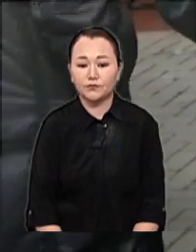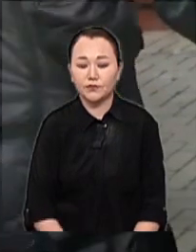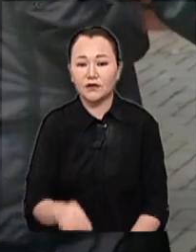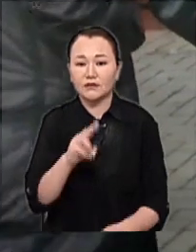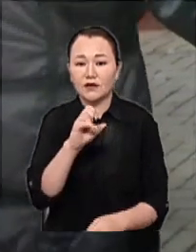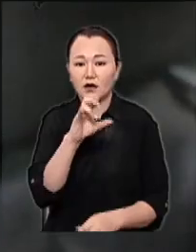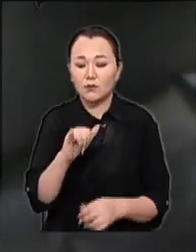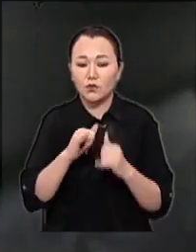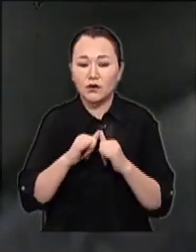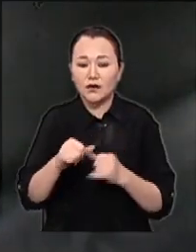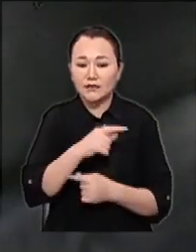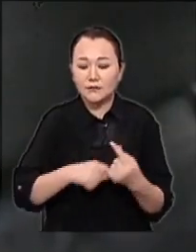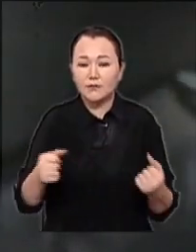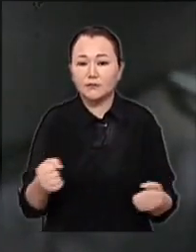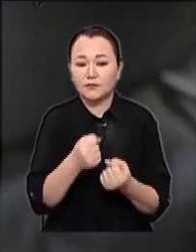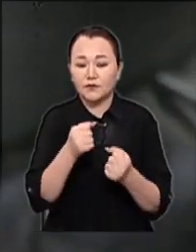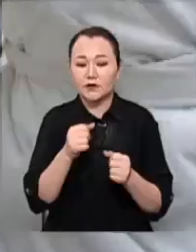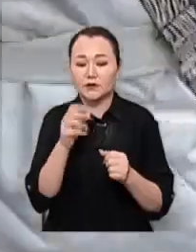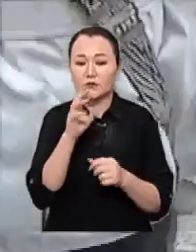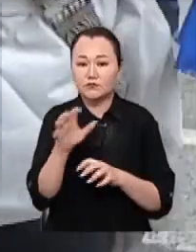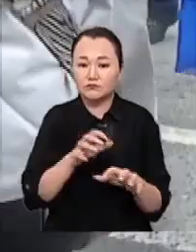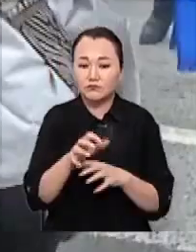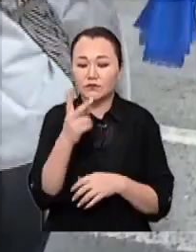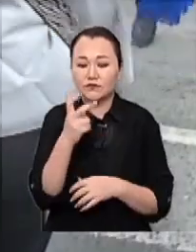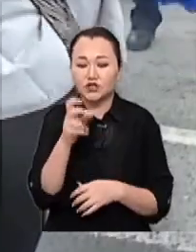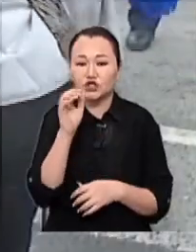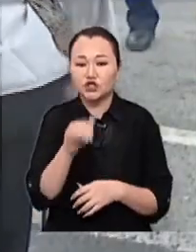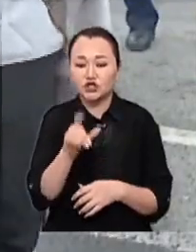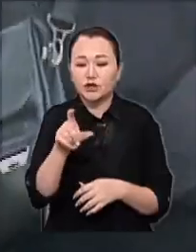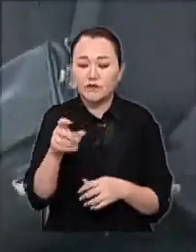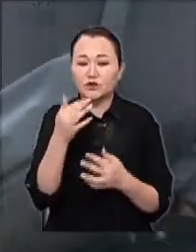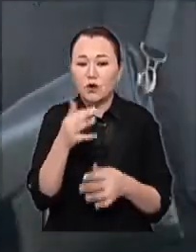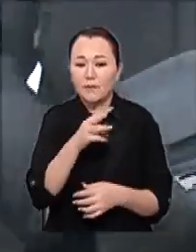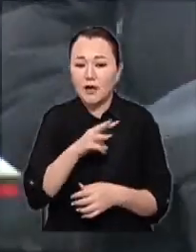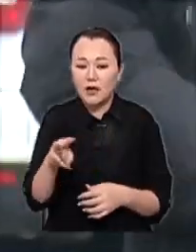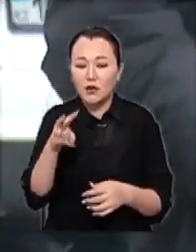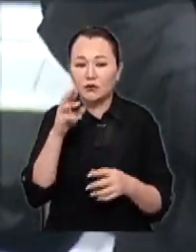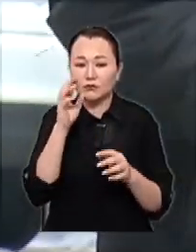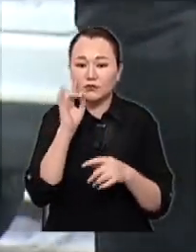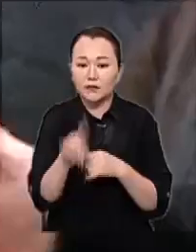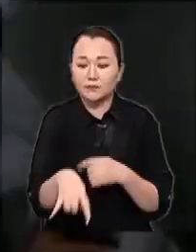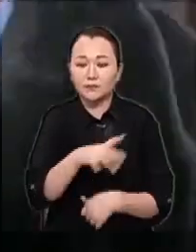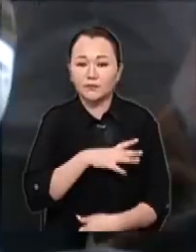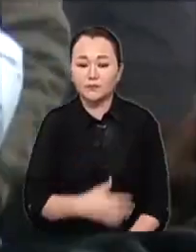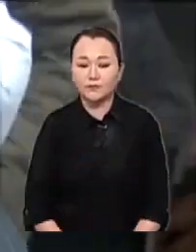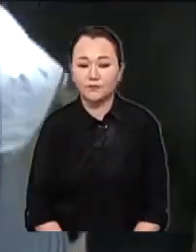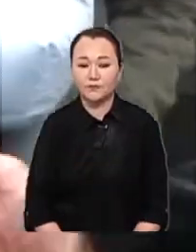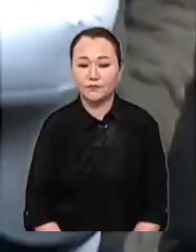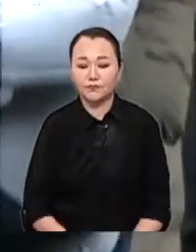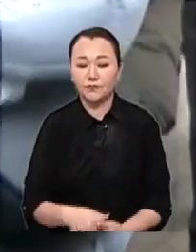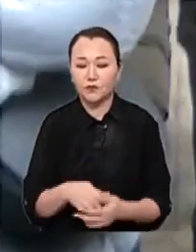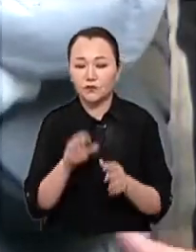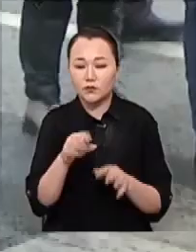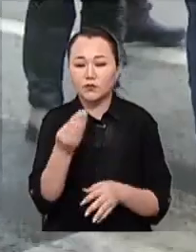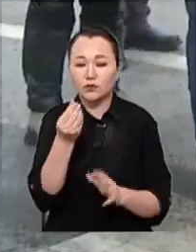Даму кәсіпкерлерді қолдау қорының атын жамылғандар 200-ге жуық адамды қанша миллионға сан соқтырды. Айтқызсын, ақшаны